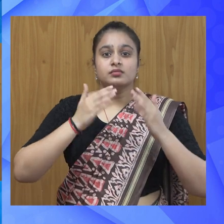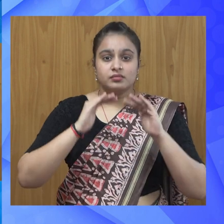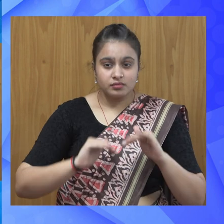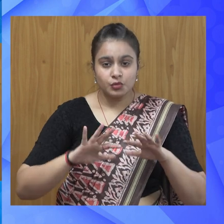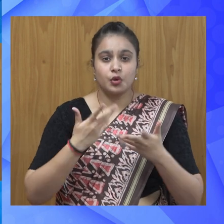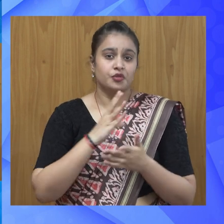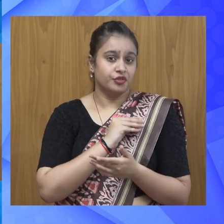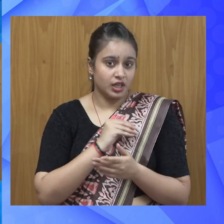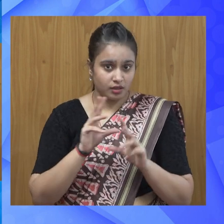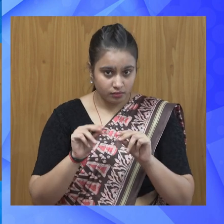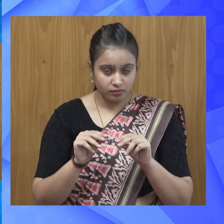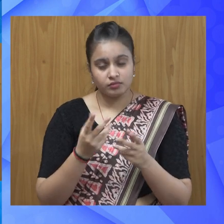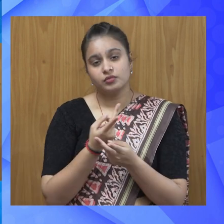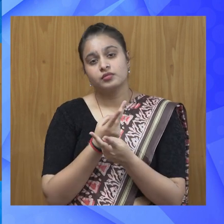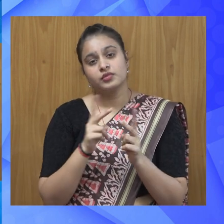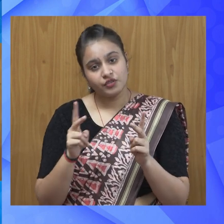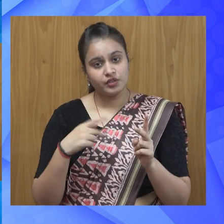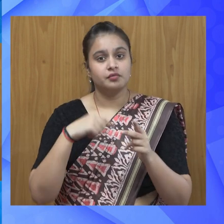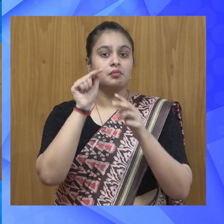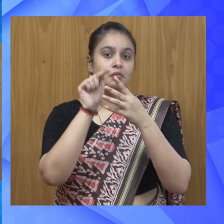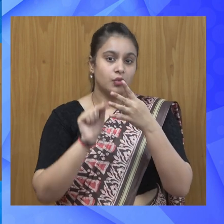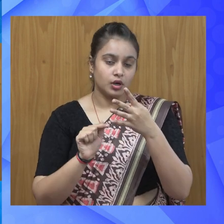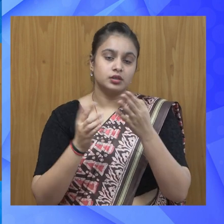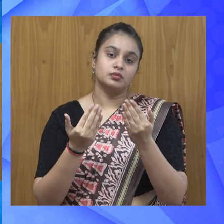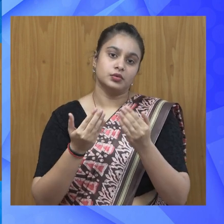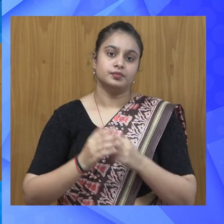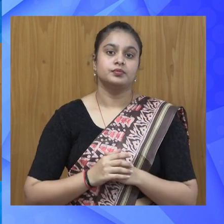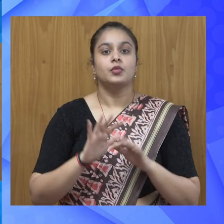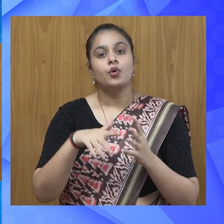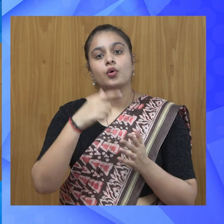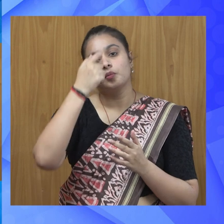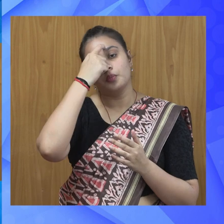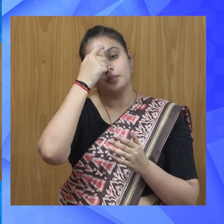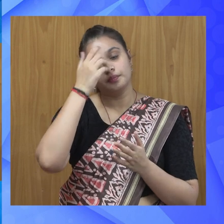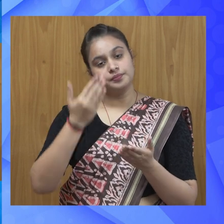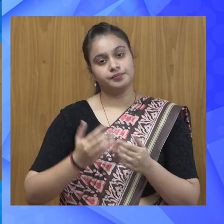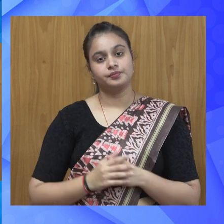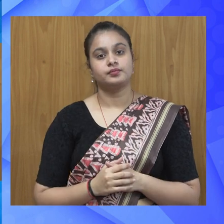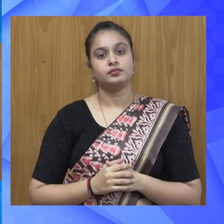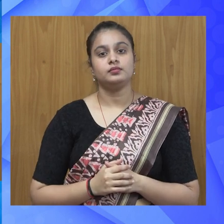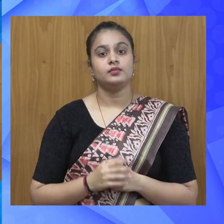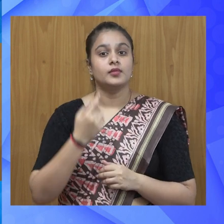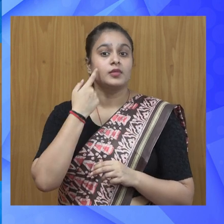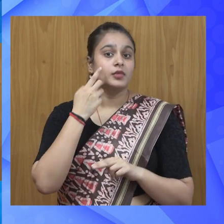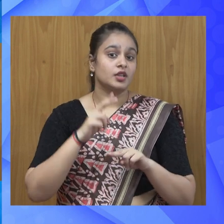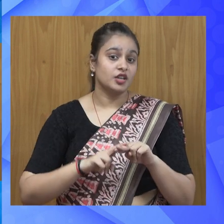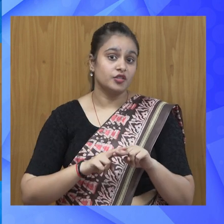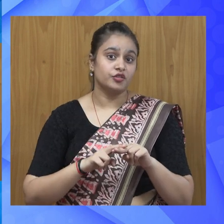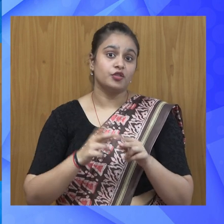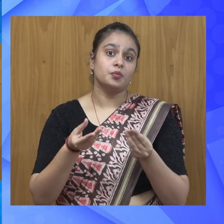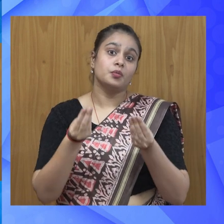का डर, तो ये सारे जो लक्षण एक एंजाइटी में और चिंता में हो सकते हैं। और अगर हम और उसको